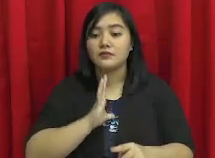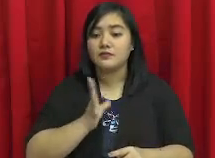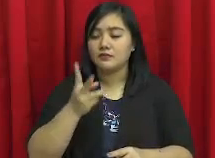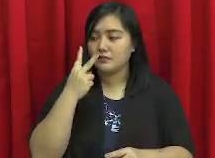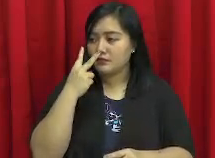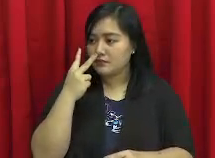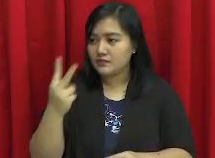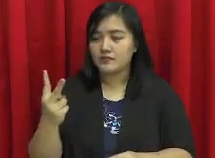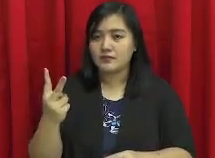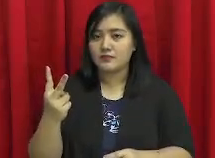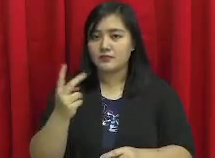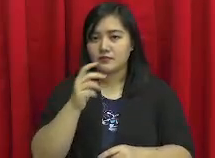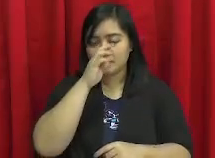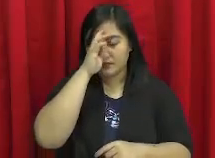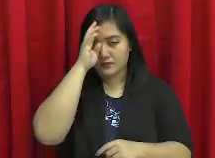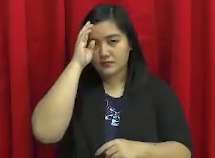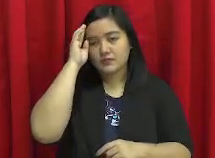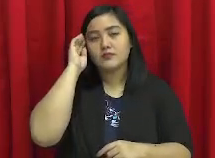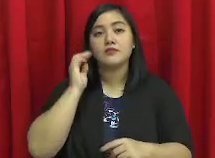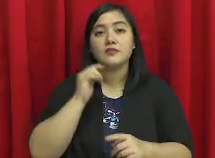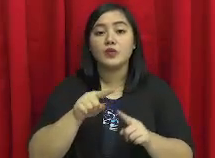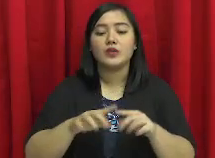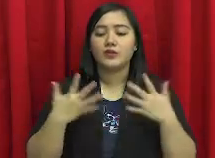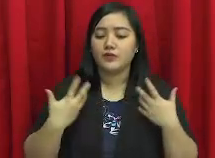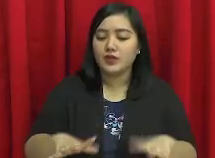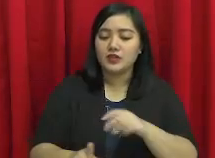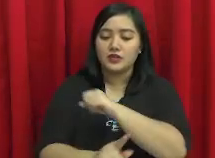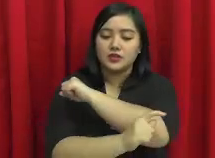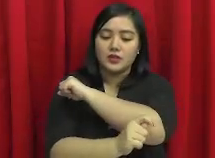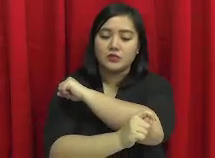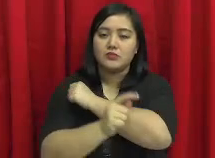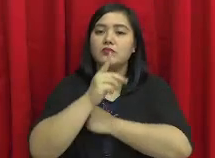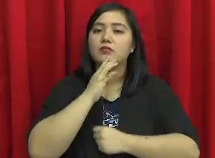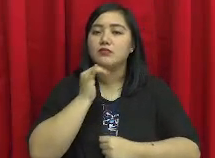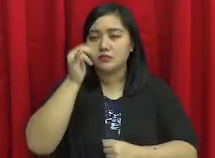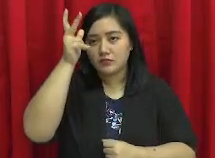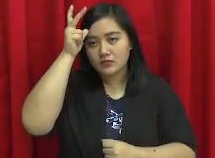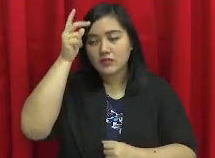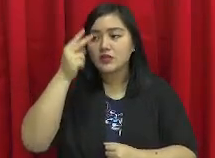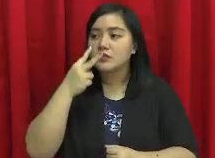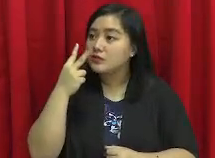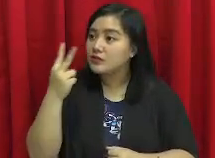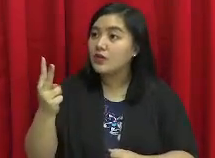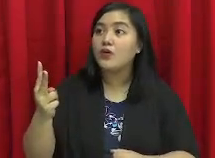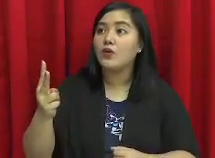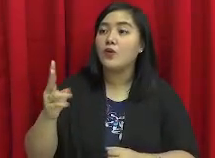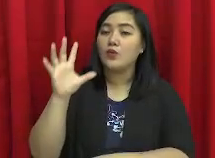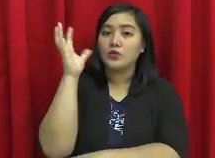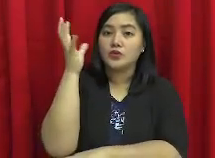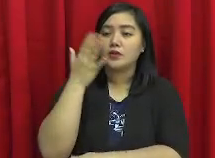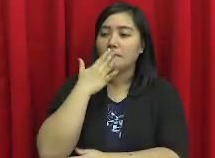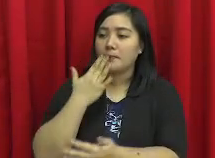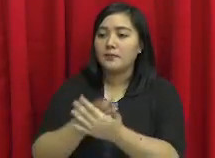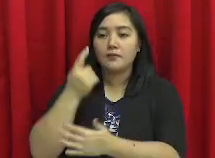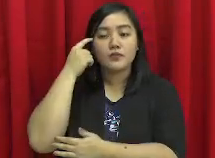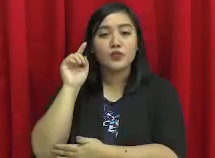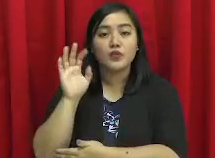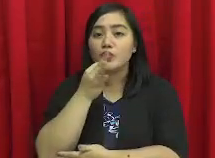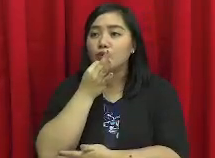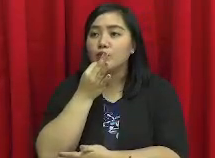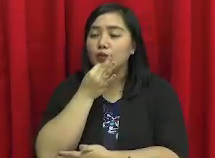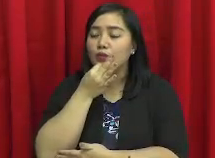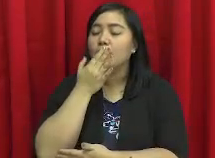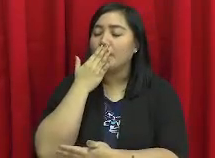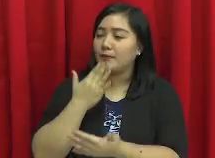ano mm-hmm. eh, ng ahas, and a serpent, and when the woman saw that the tree was good for food, and it was pleasant to the